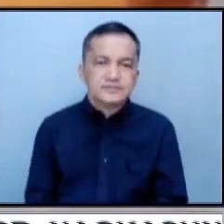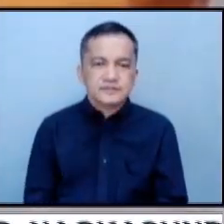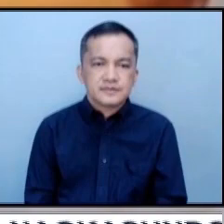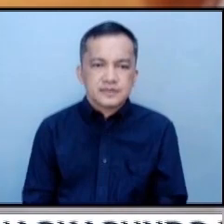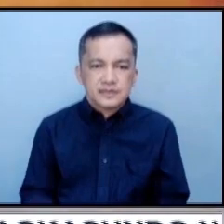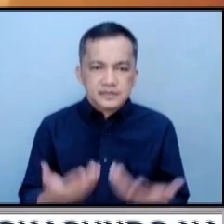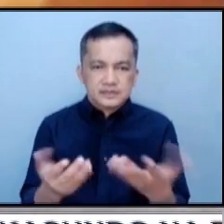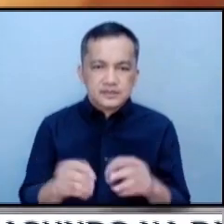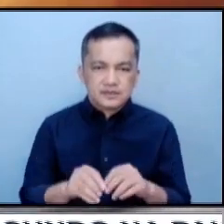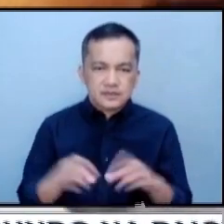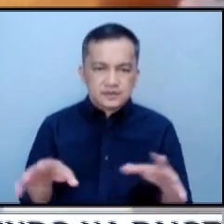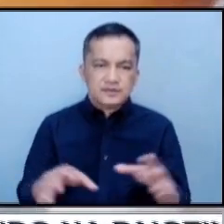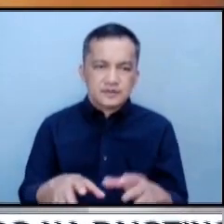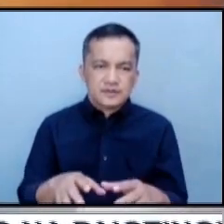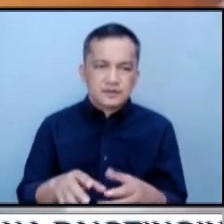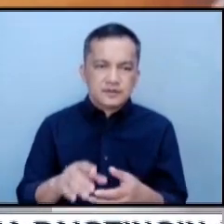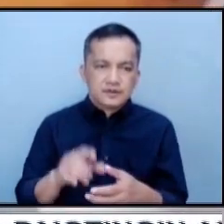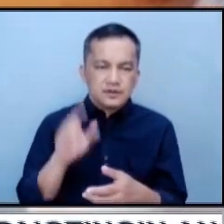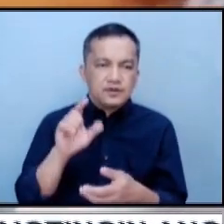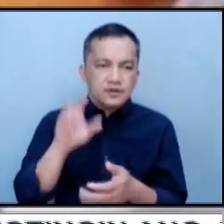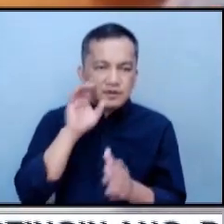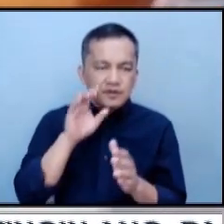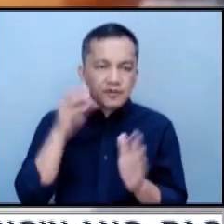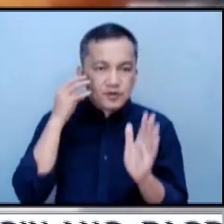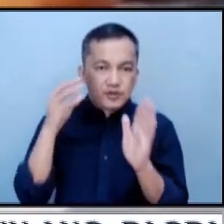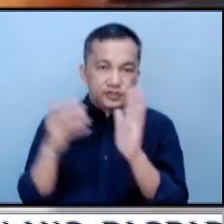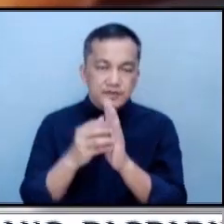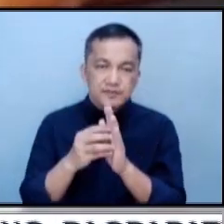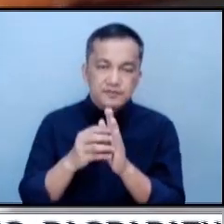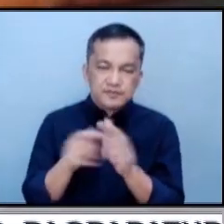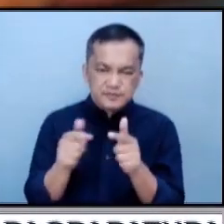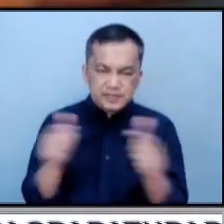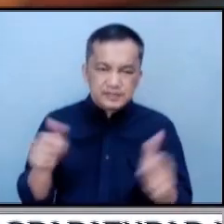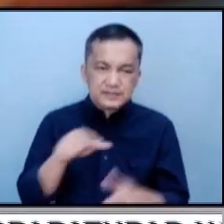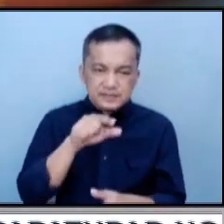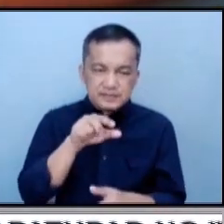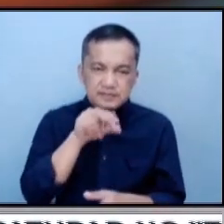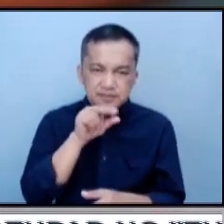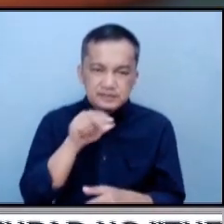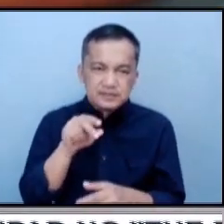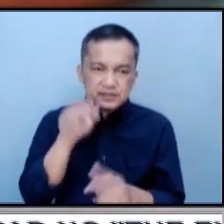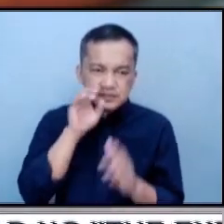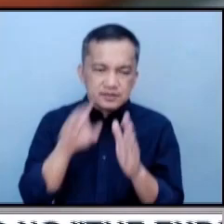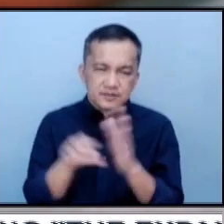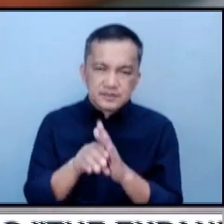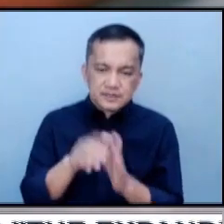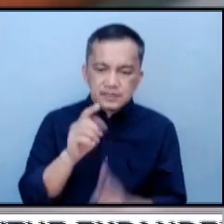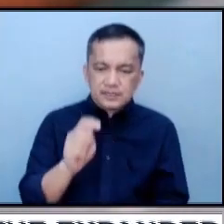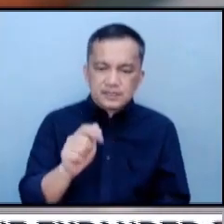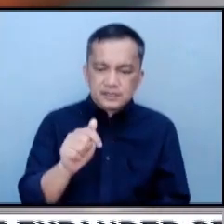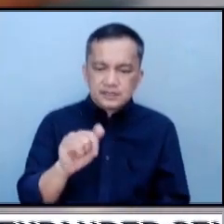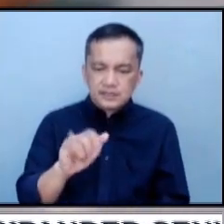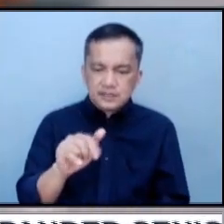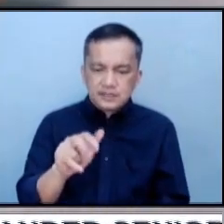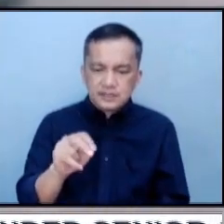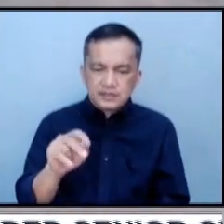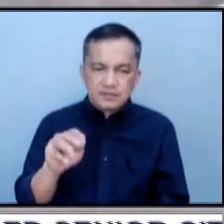mga Photoshop gigantic rubber ducks sa mga larawan ng iconic Tiananmen Square protest noong